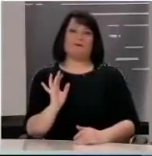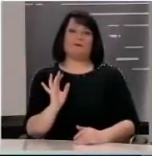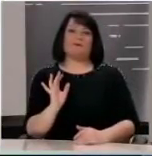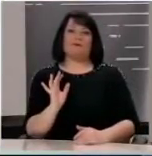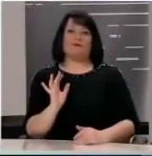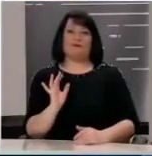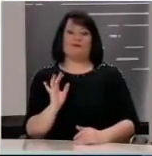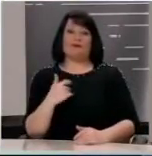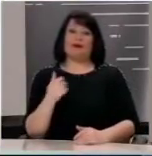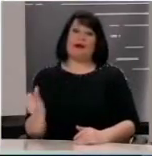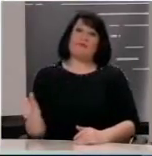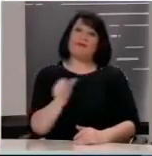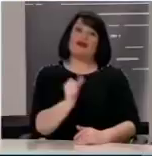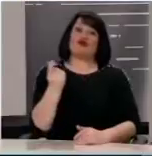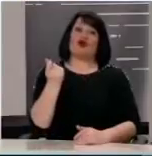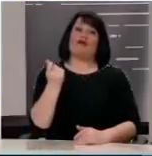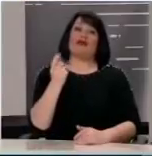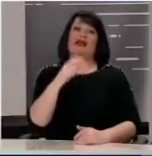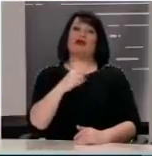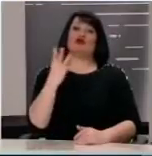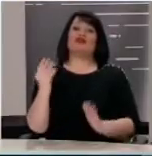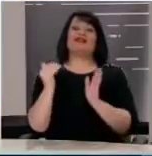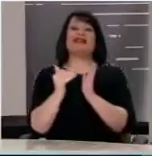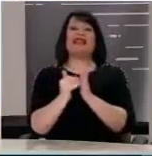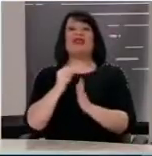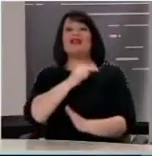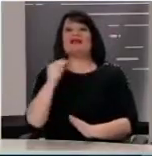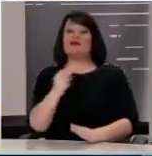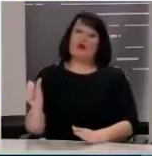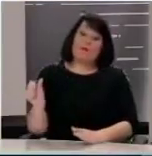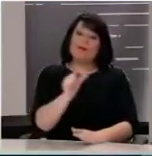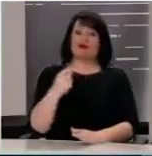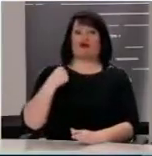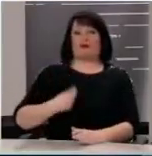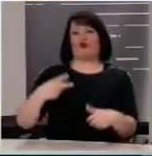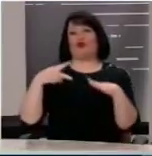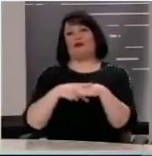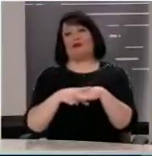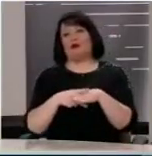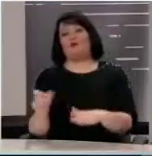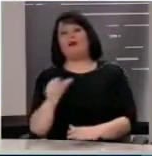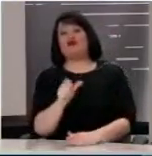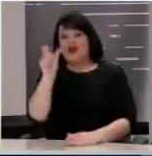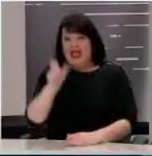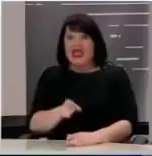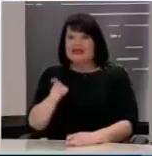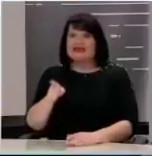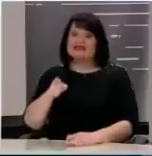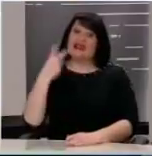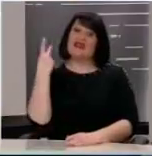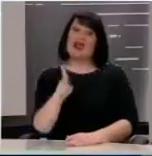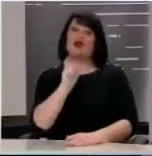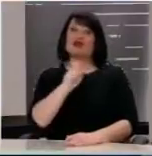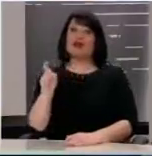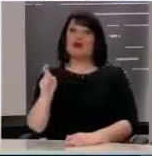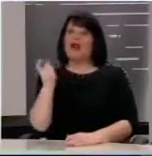και επέστρεψε τις 23.000 ευρώ στα δημόσια ταμεία. Εσείς τα 200 εκατομμύρια